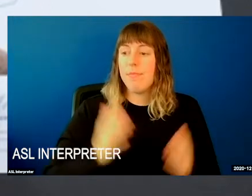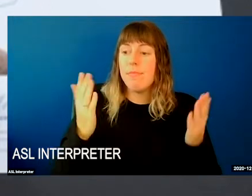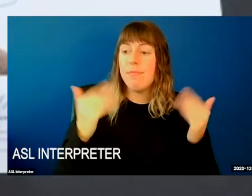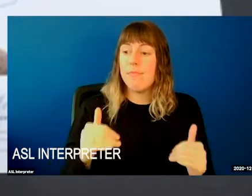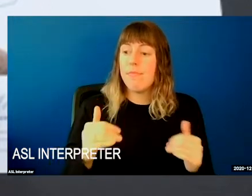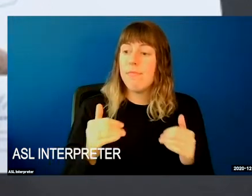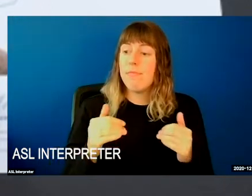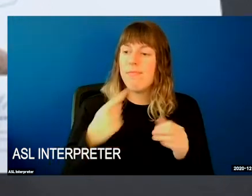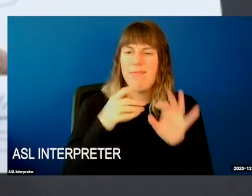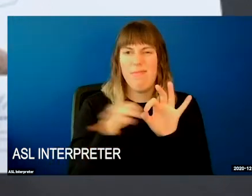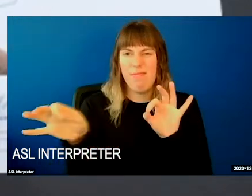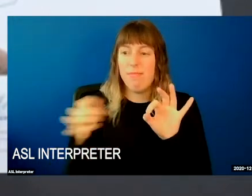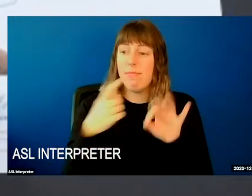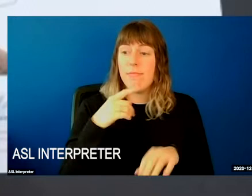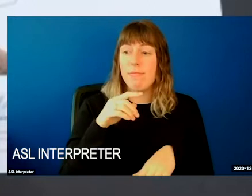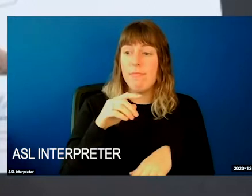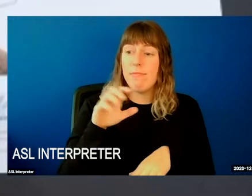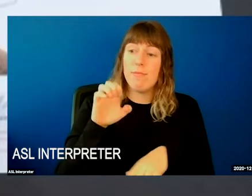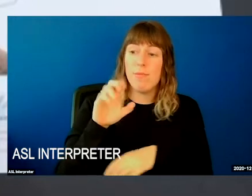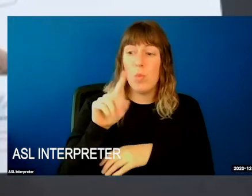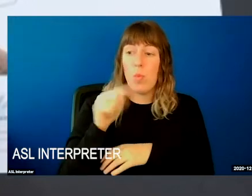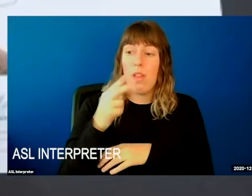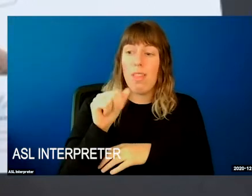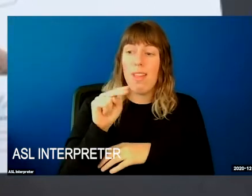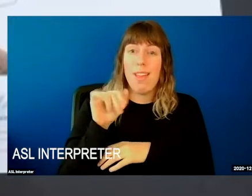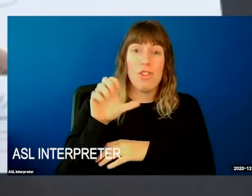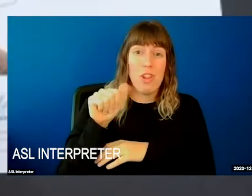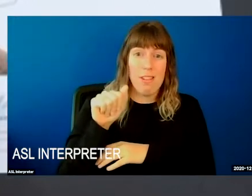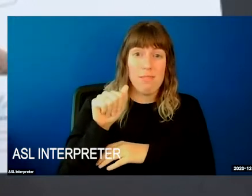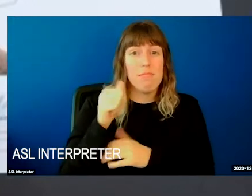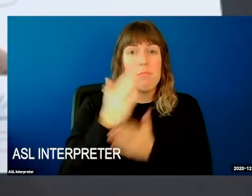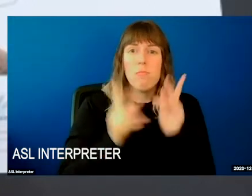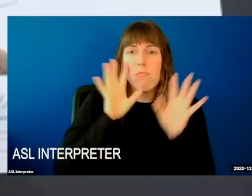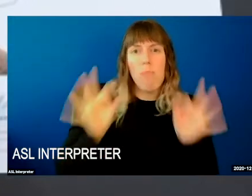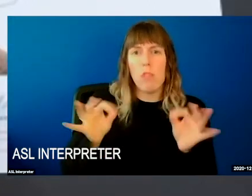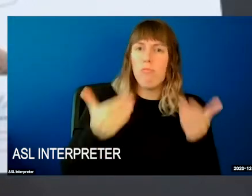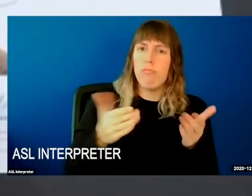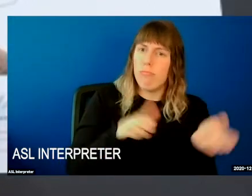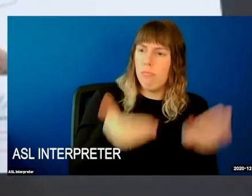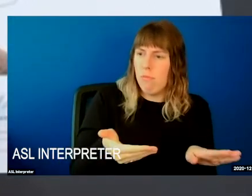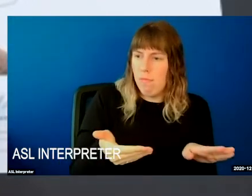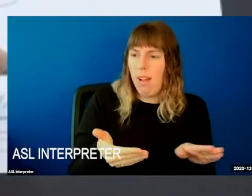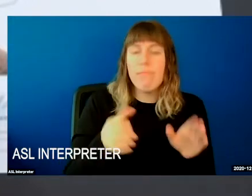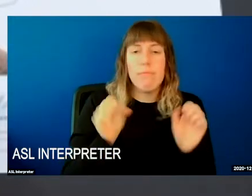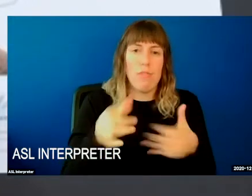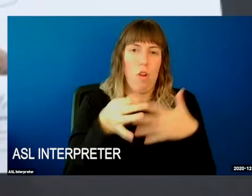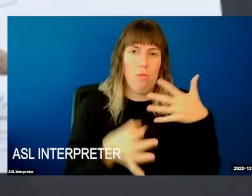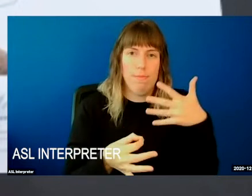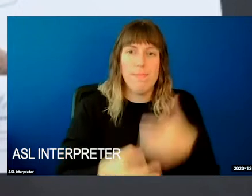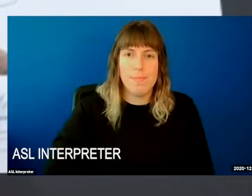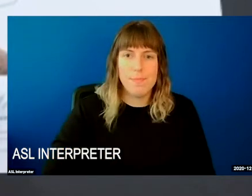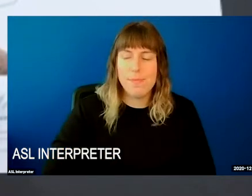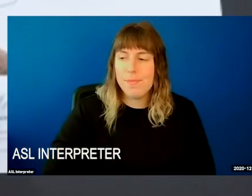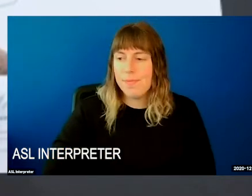Et bon, on l'a vu avec les orientations du gouvernement fédéral